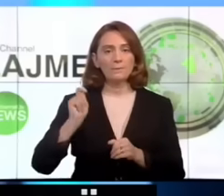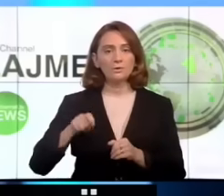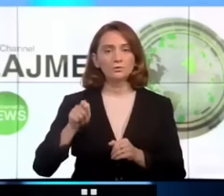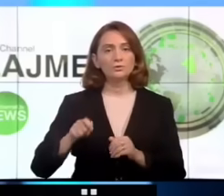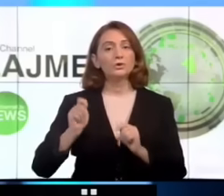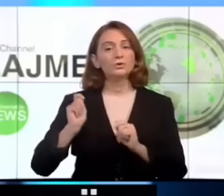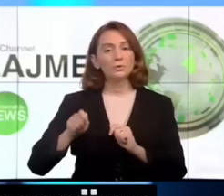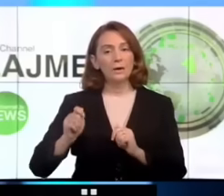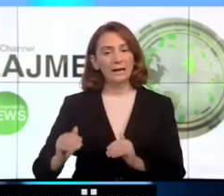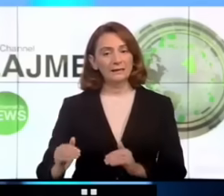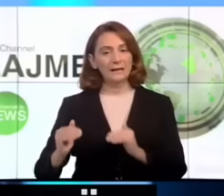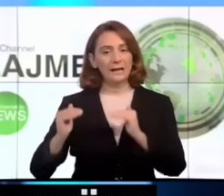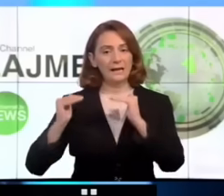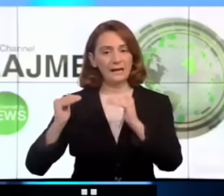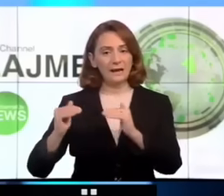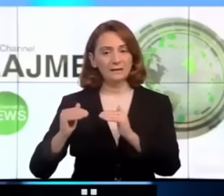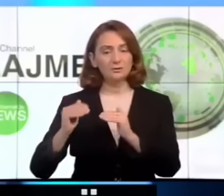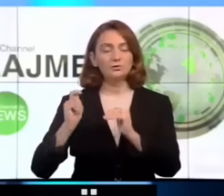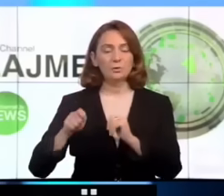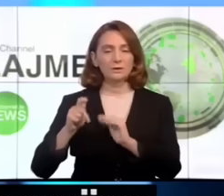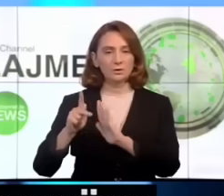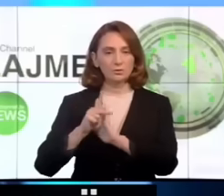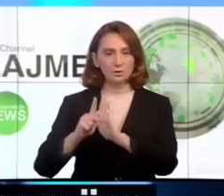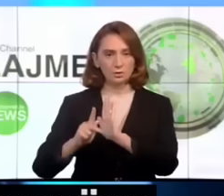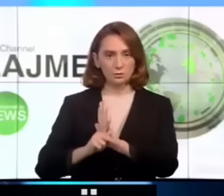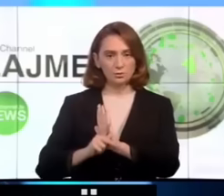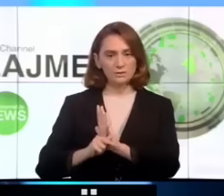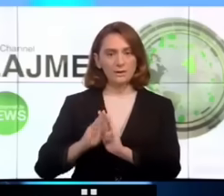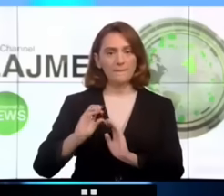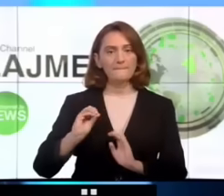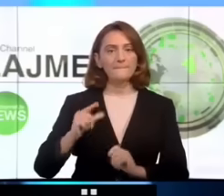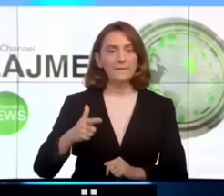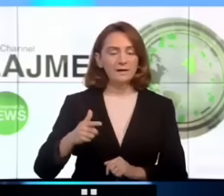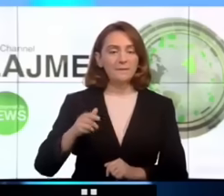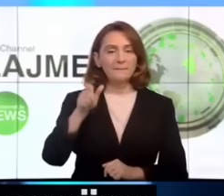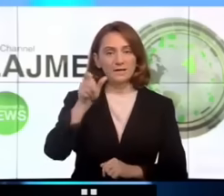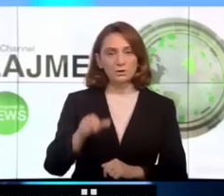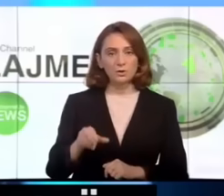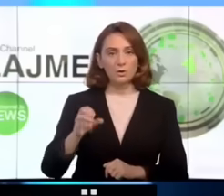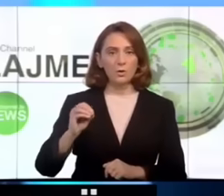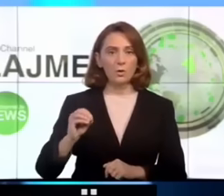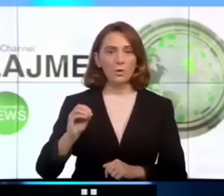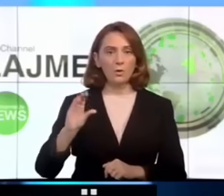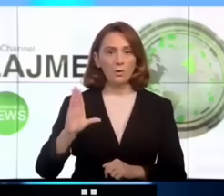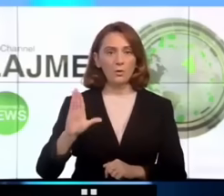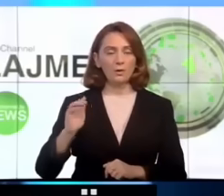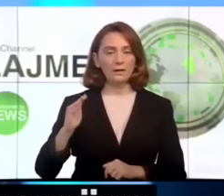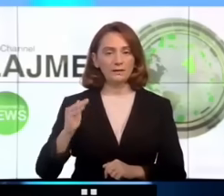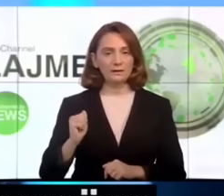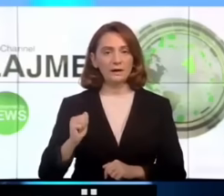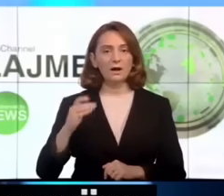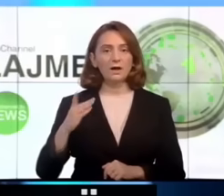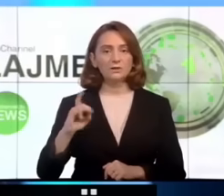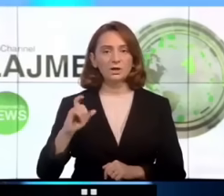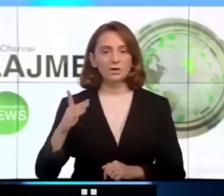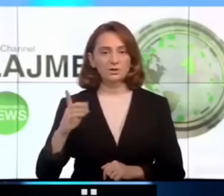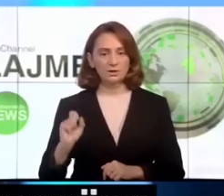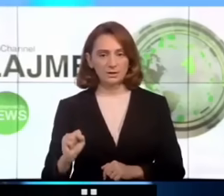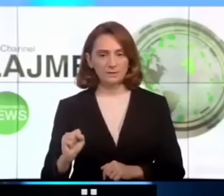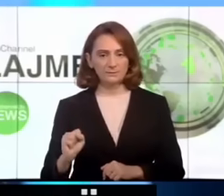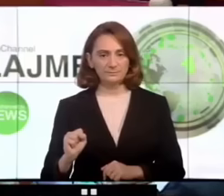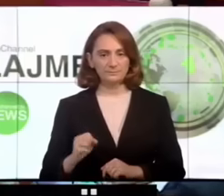reagimin e delegacionit të Bashkimit Evropian në Tiranë. BE-ja thot se ajo që ndodhi dje nuk është hap në drejtimin e duhur.